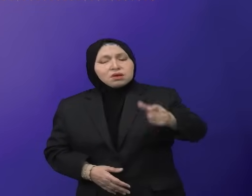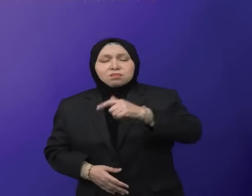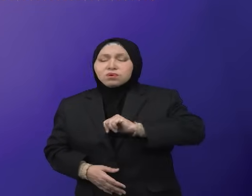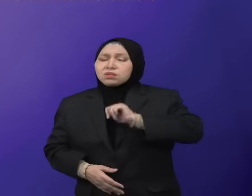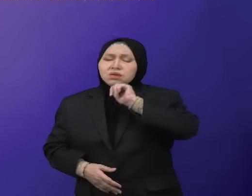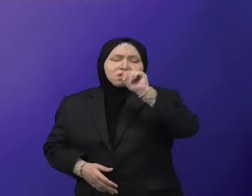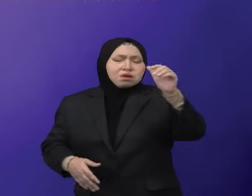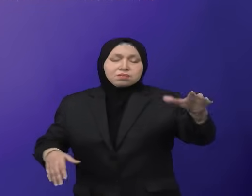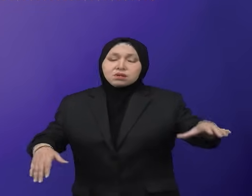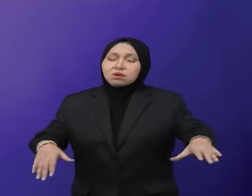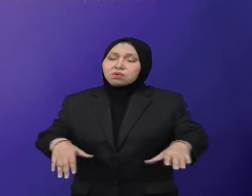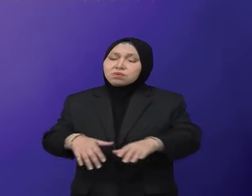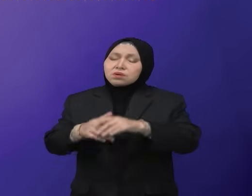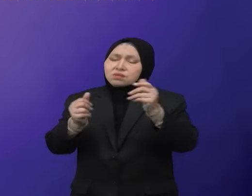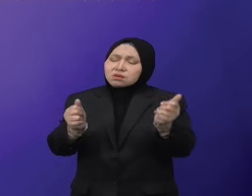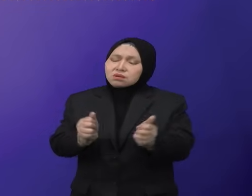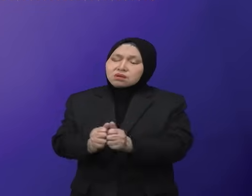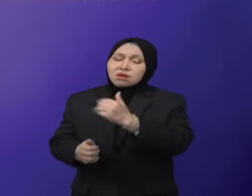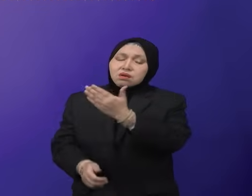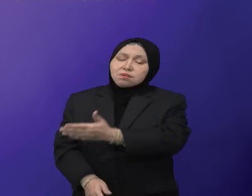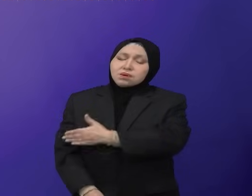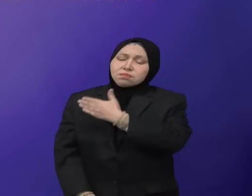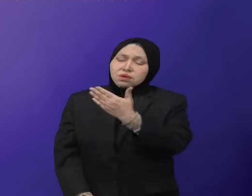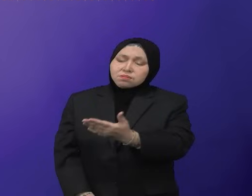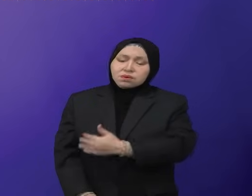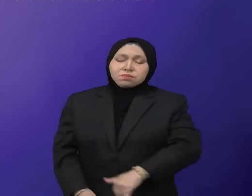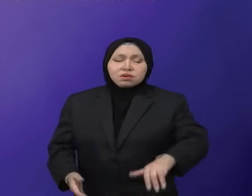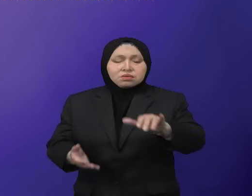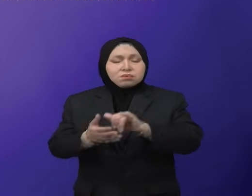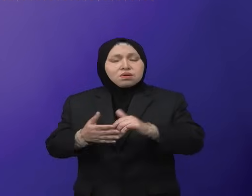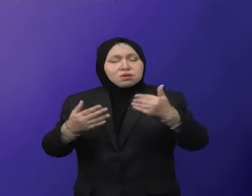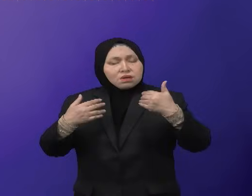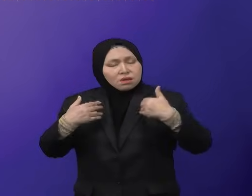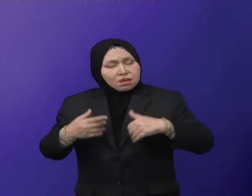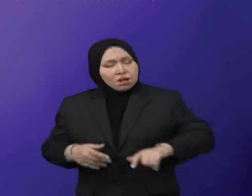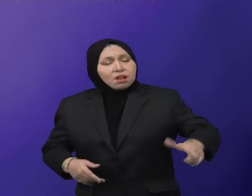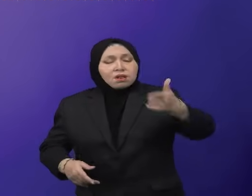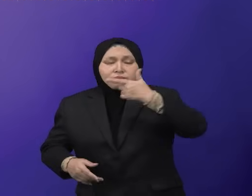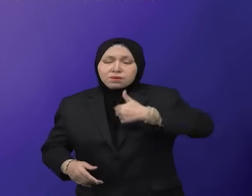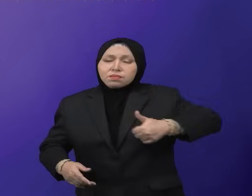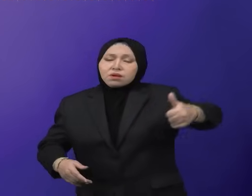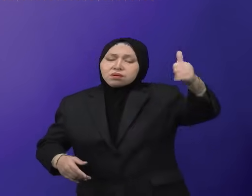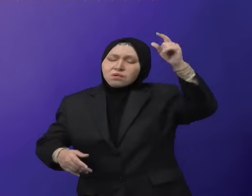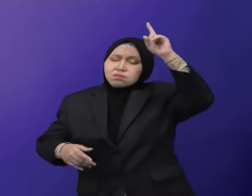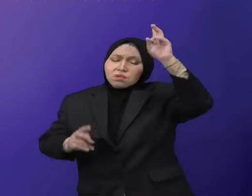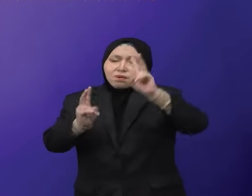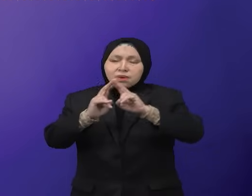تصبروا خير لكم والله غفور